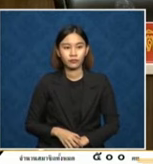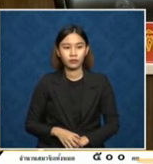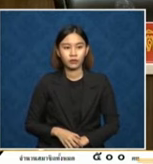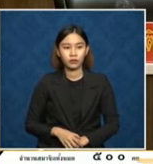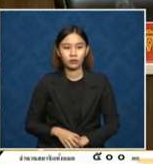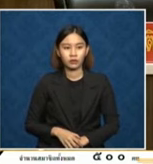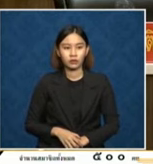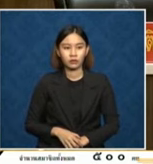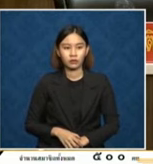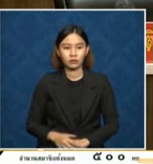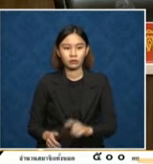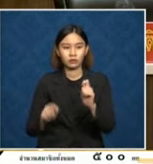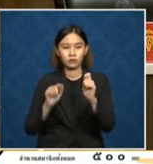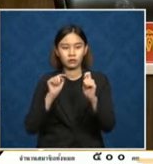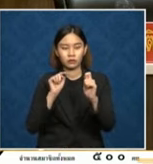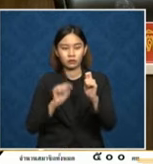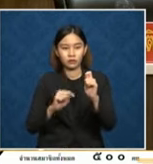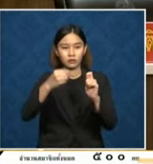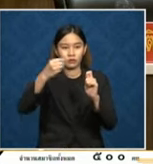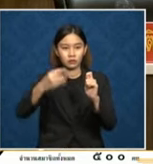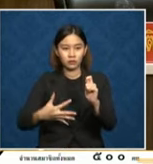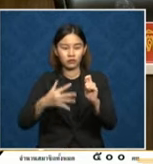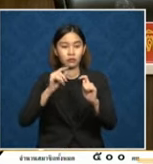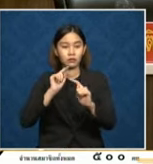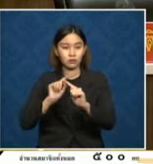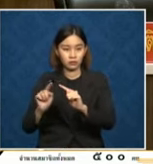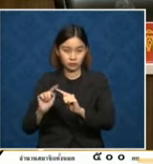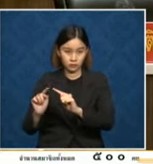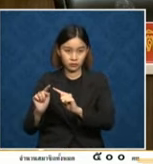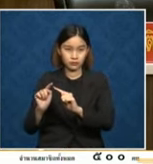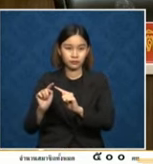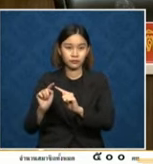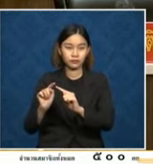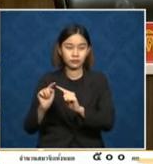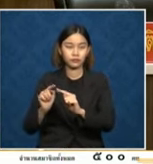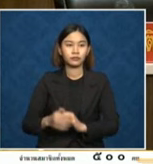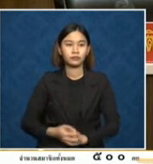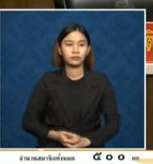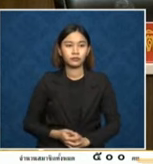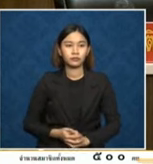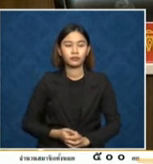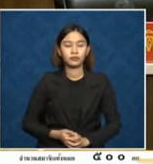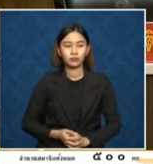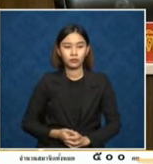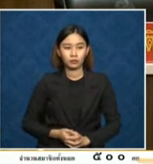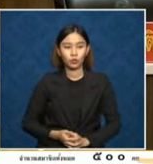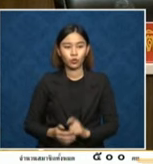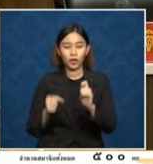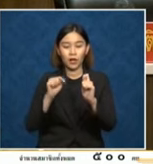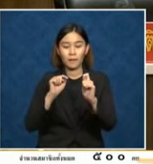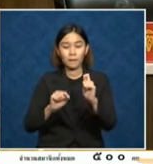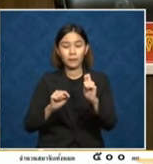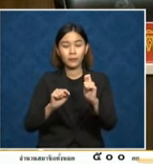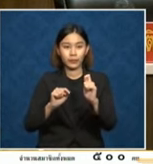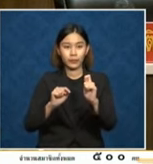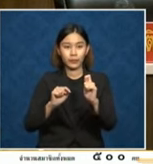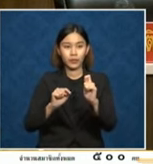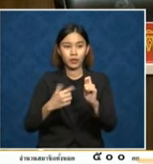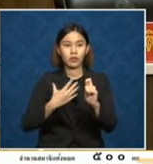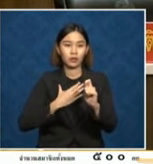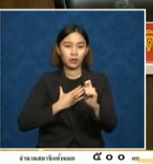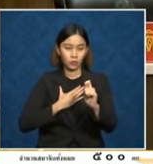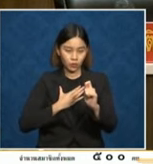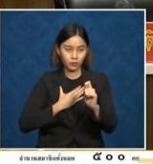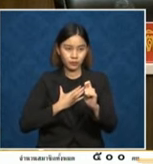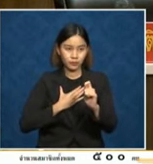าวของท่านสุนัชชาลู่สาธรพิพิธไม่ว่าจะเป็นอำเภอคันตังของท่านส.ส.การตั้งปองและเขตของกับผมครับท่านประ